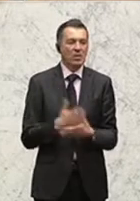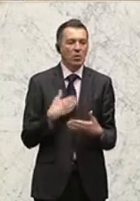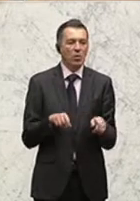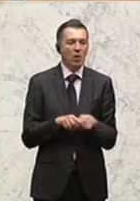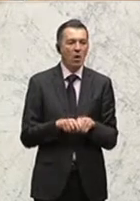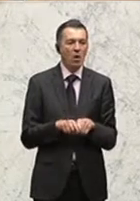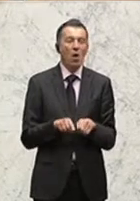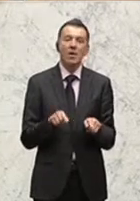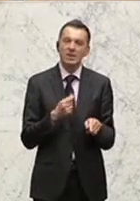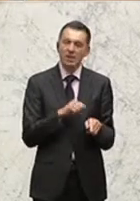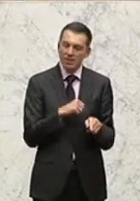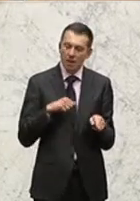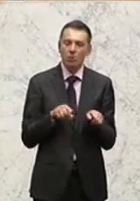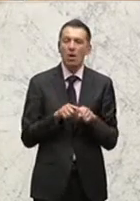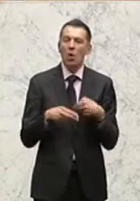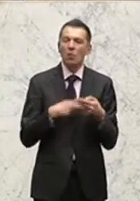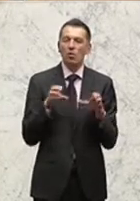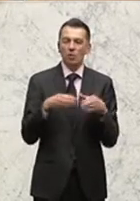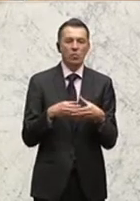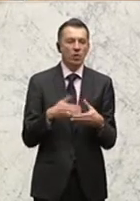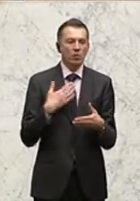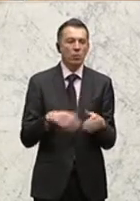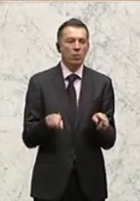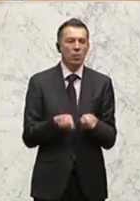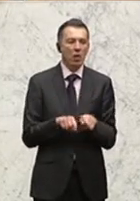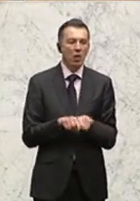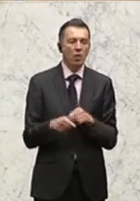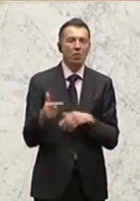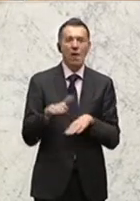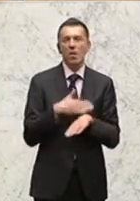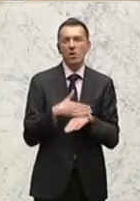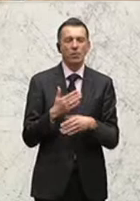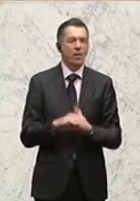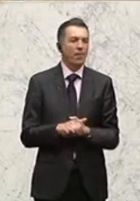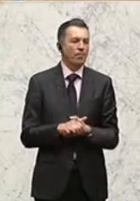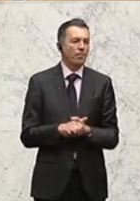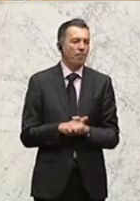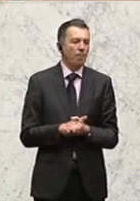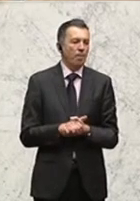nachdem ich auch im Untersuchungsausschuss war, möchte ich schon noch zwei Beispiele bringen,